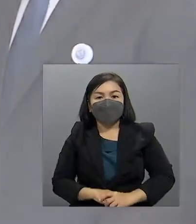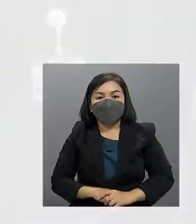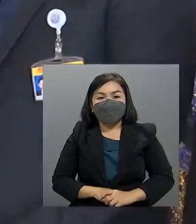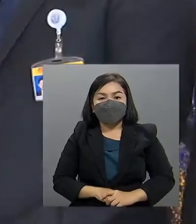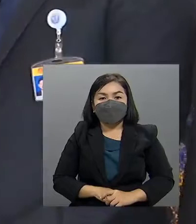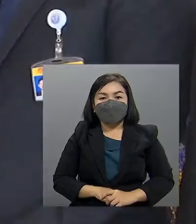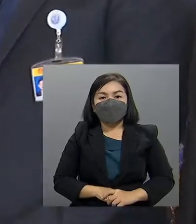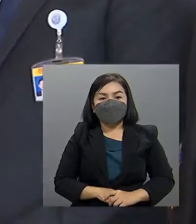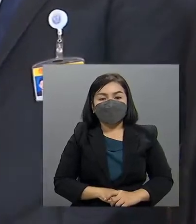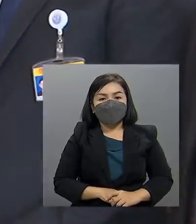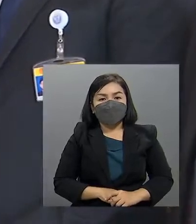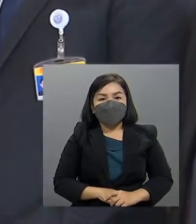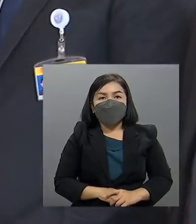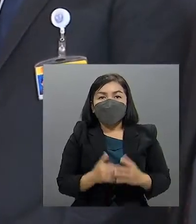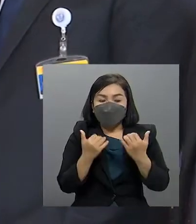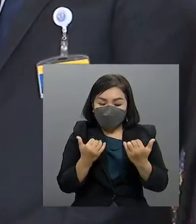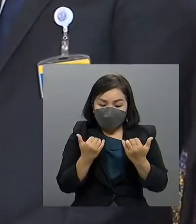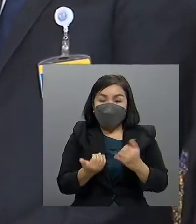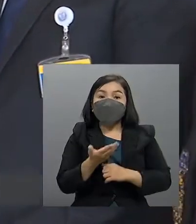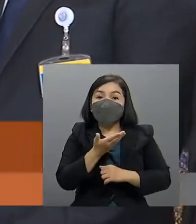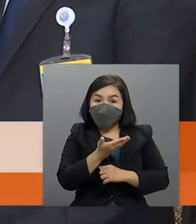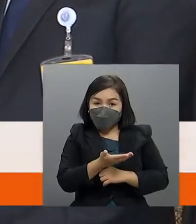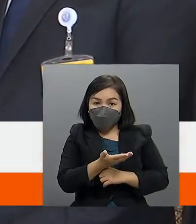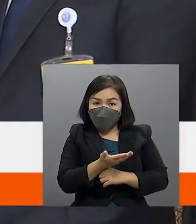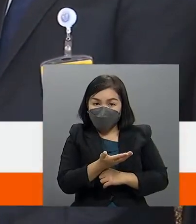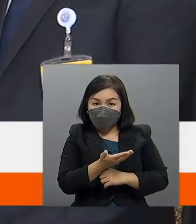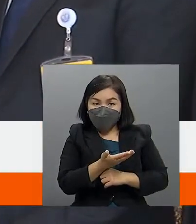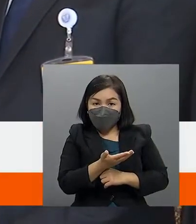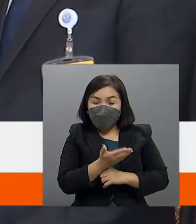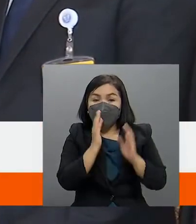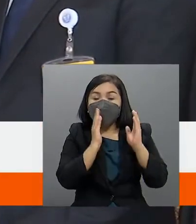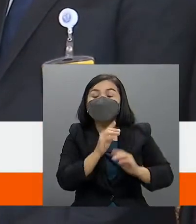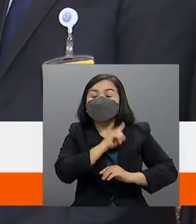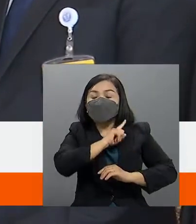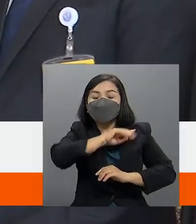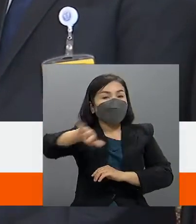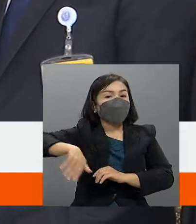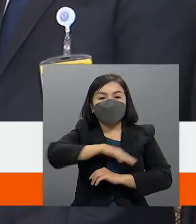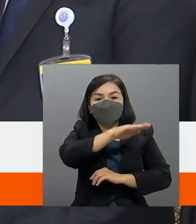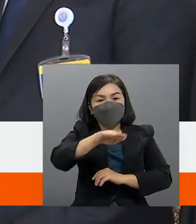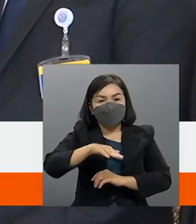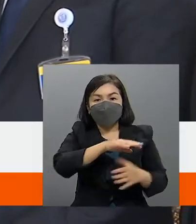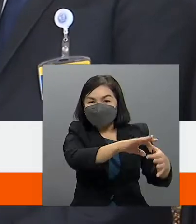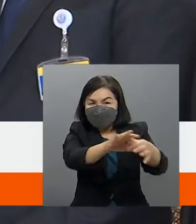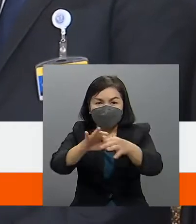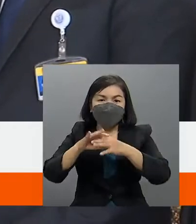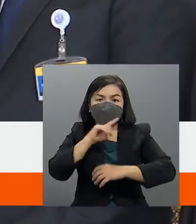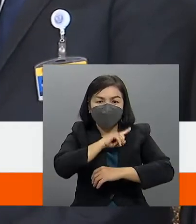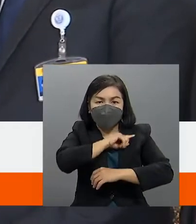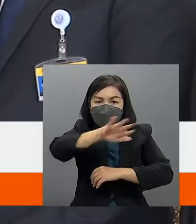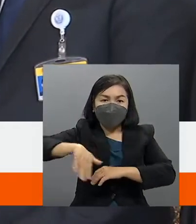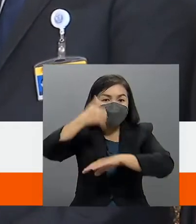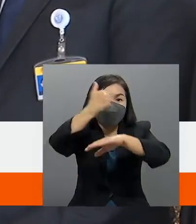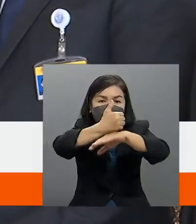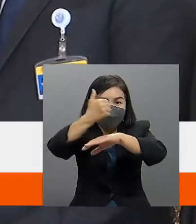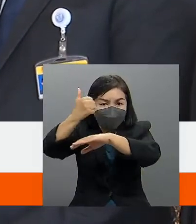ซึ่งอาจจะต้องเรียกร้องนะครับเรียกกับผู้เกี่ยวข้องทุกคนนะครับแล้วก็รวมถึงผู้บังคับบัญชาในหน่วยงานต่